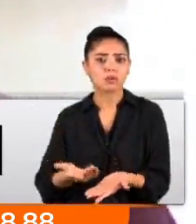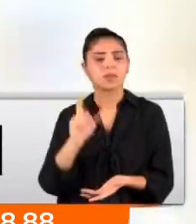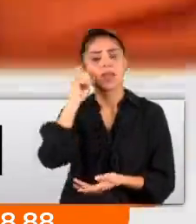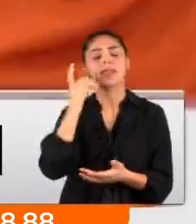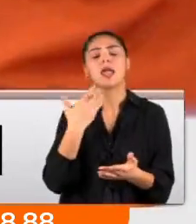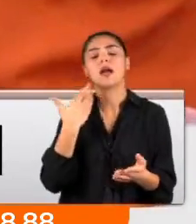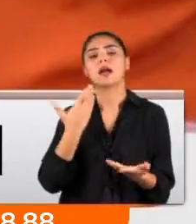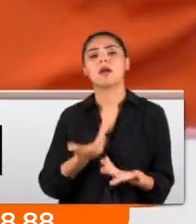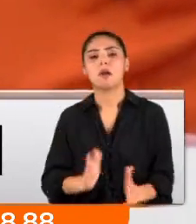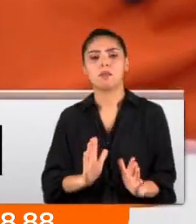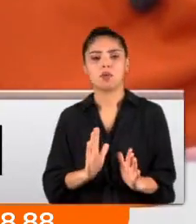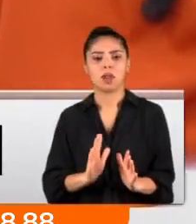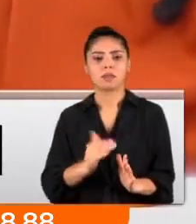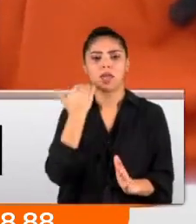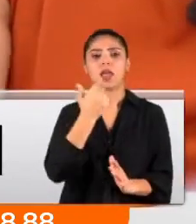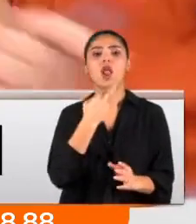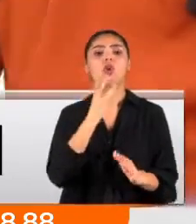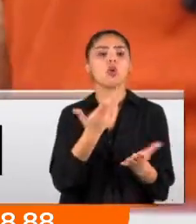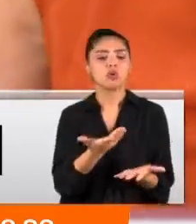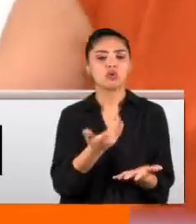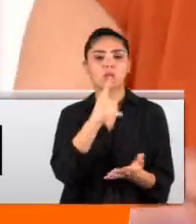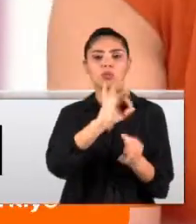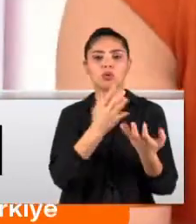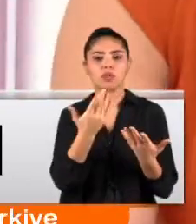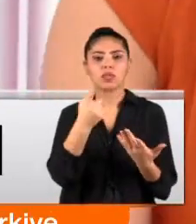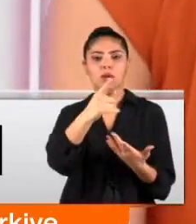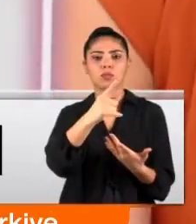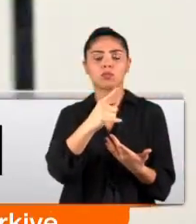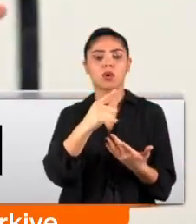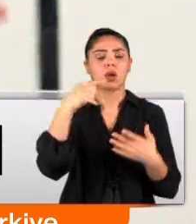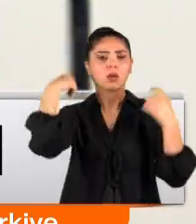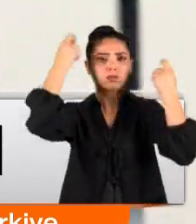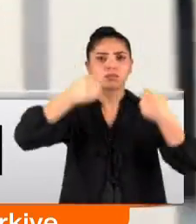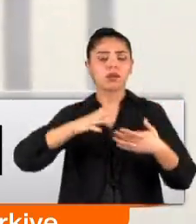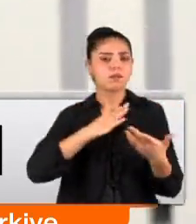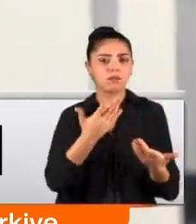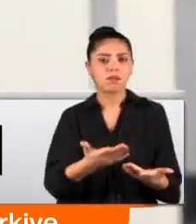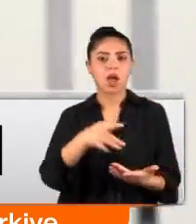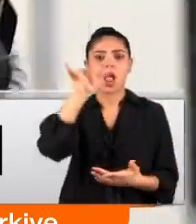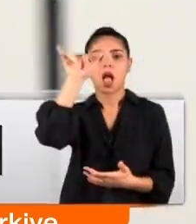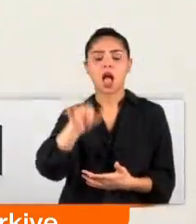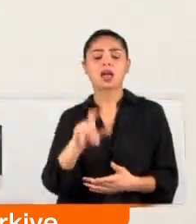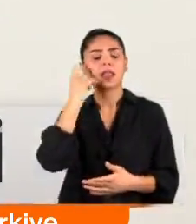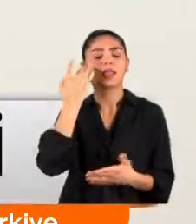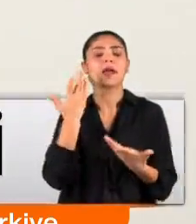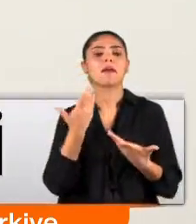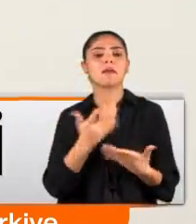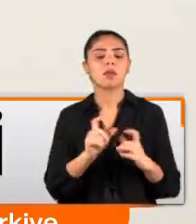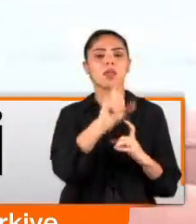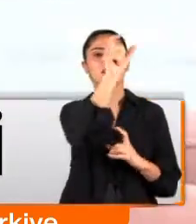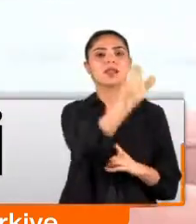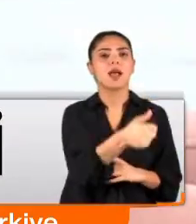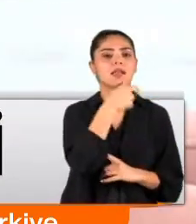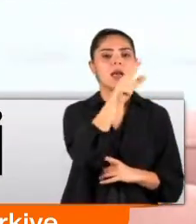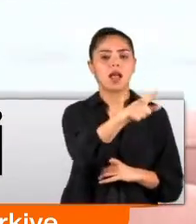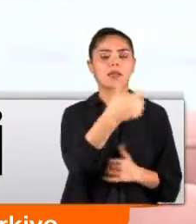kabul etmiyorum. Yalan konuşma. Onlar ne diyor o zaman? Kadının duvağını kaldırıyorsun be. Telefonda hakkındaki iddiaları kabul etmeyen Sezer